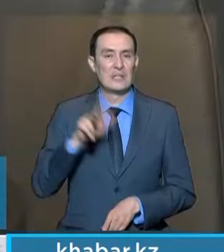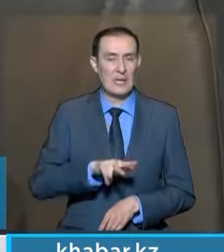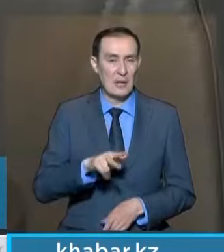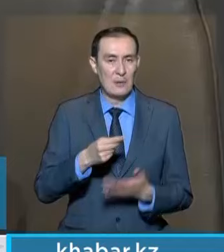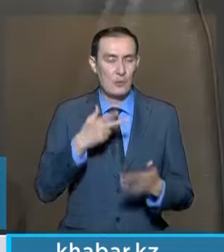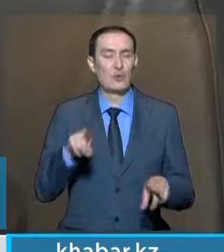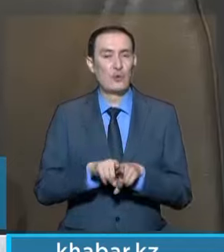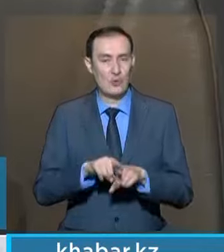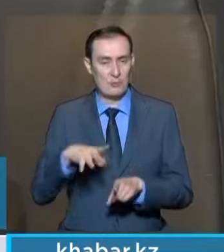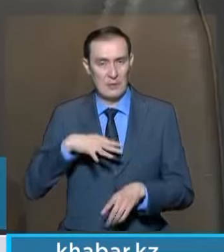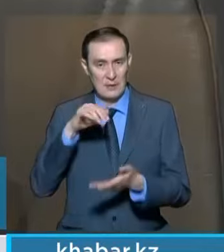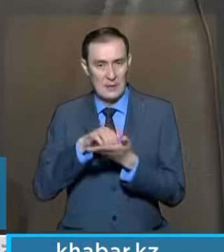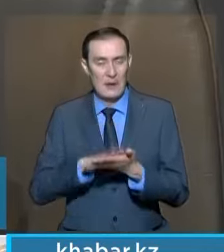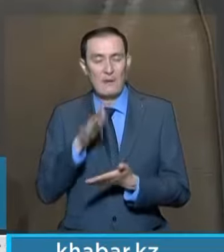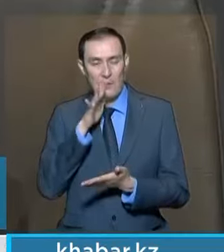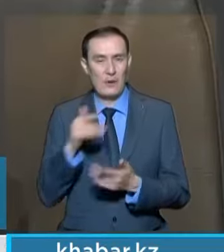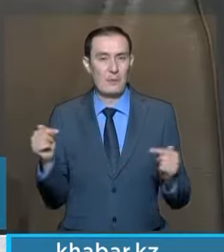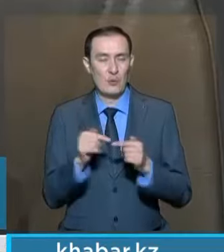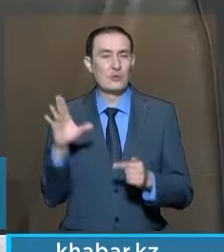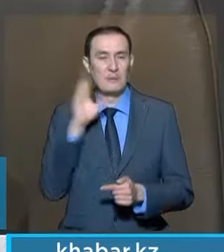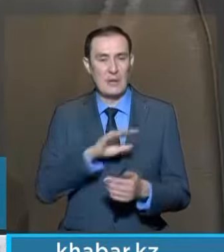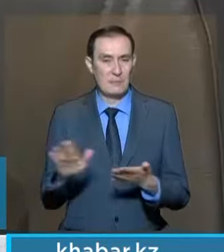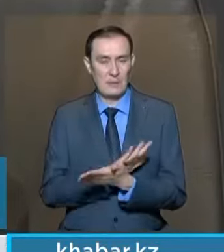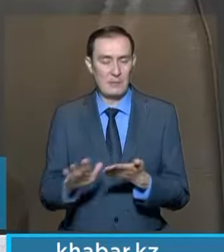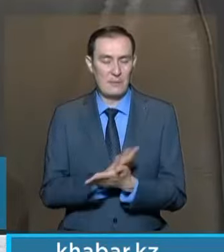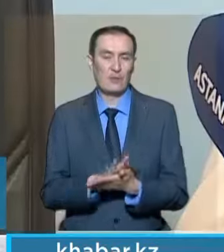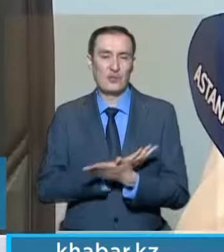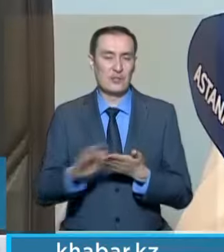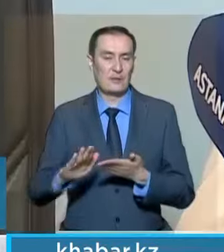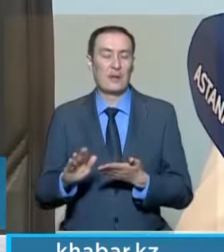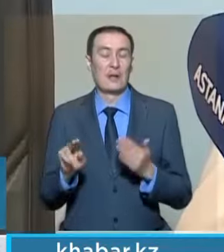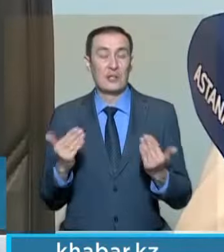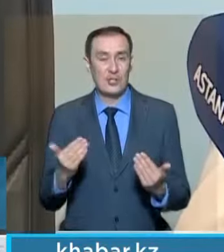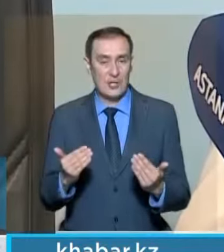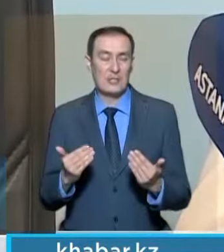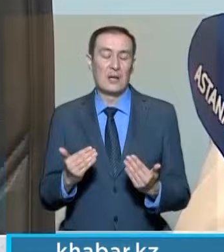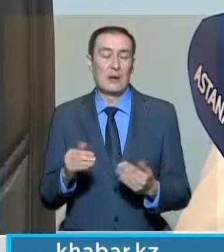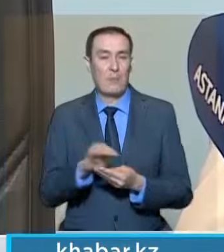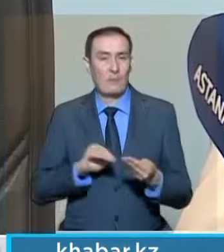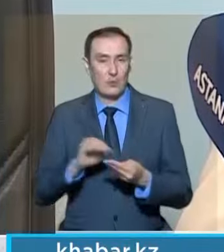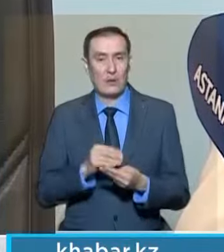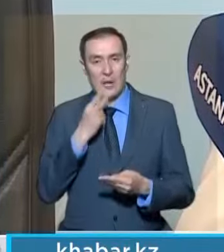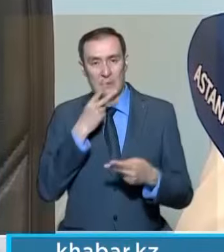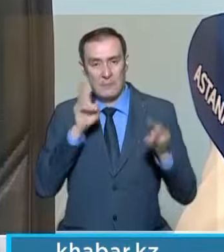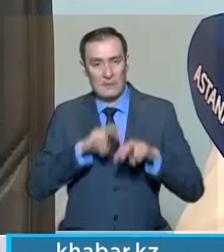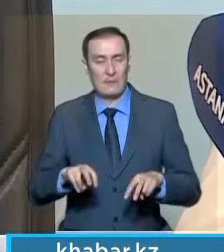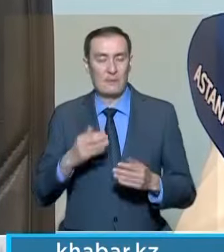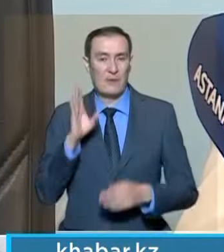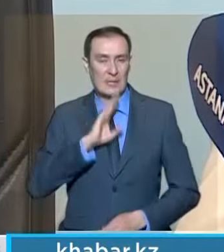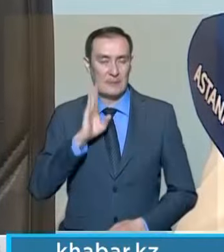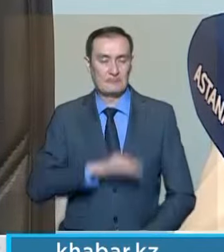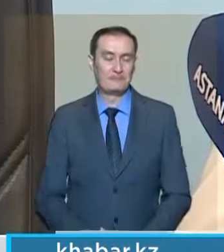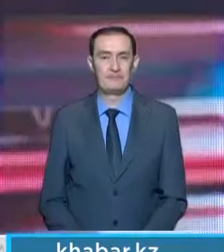положительно было. Тоже своевременно проведена промывка, дезинфекция. Сейчас мы уже повторно лабораторные исследования